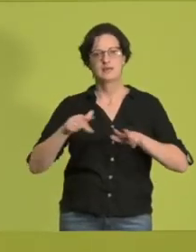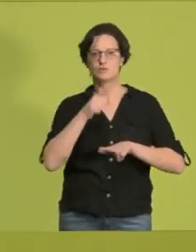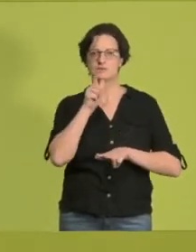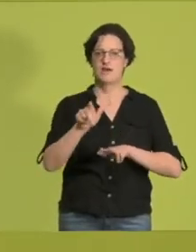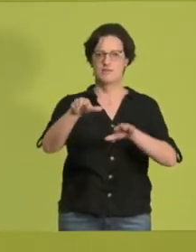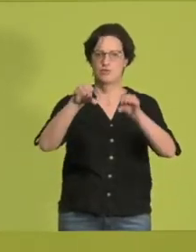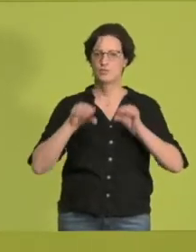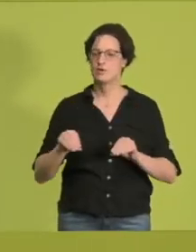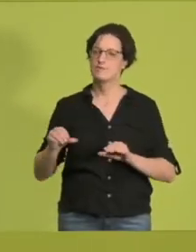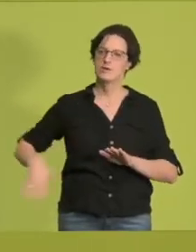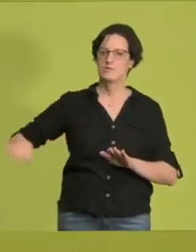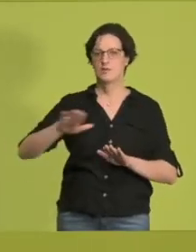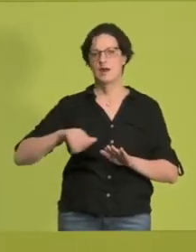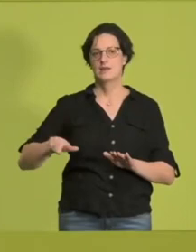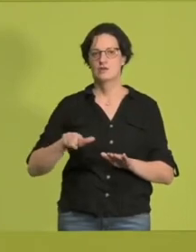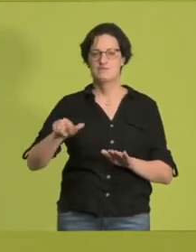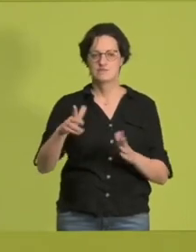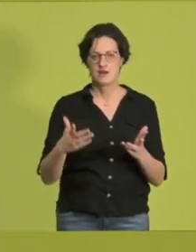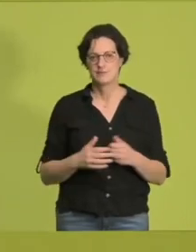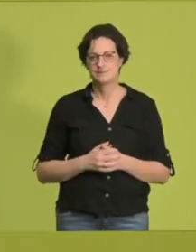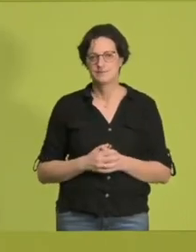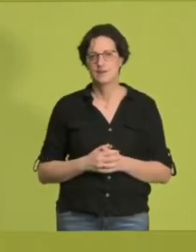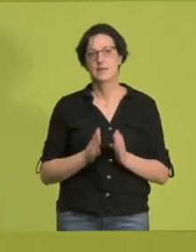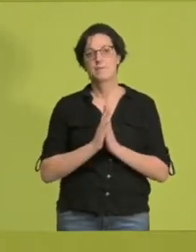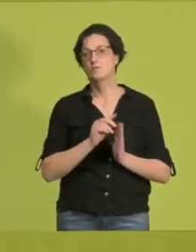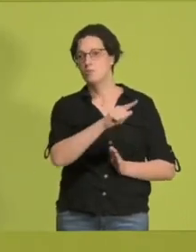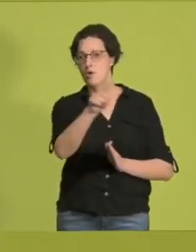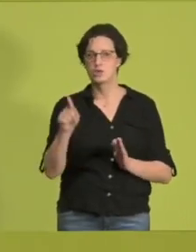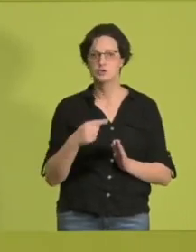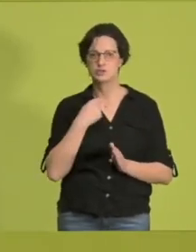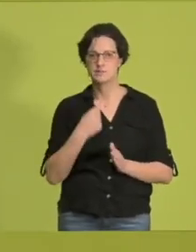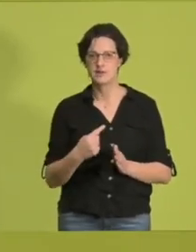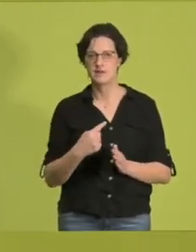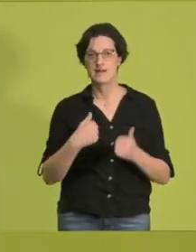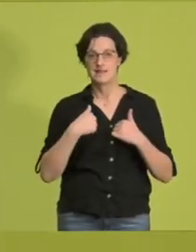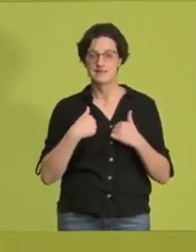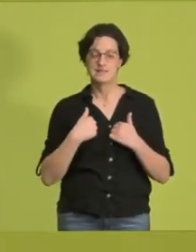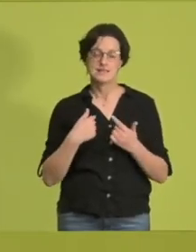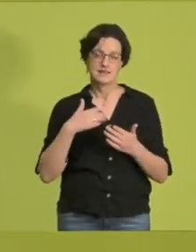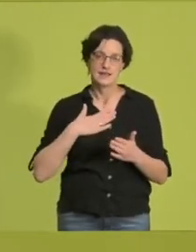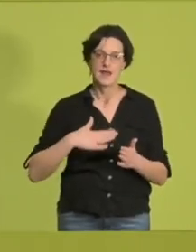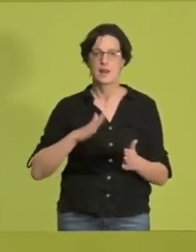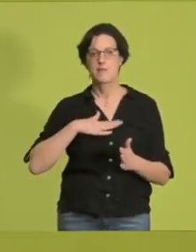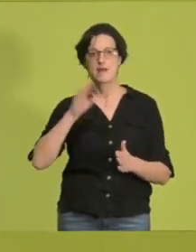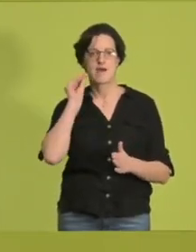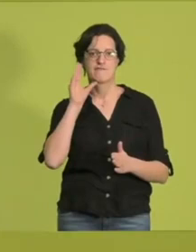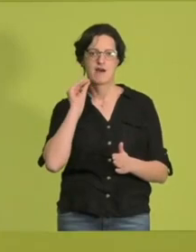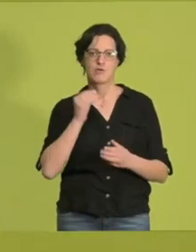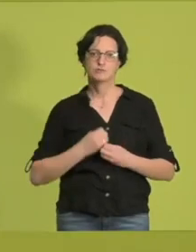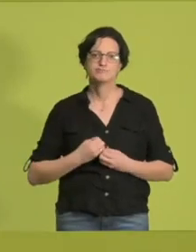westfalen übernehmen ich bitte um eure stimme weil ich gerne meine erfahrung in eine neue